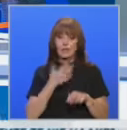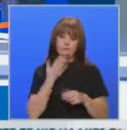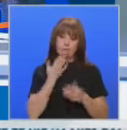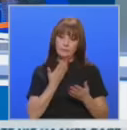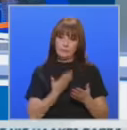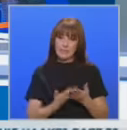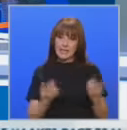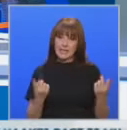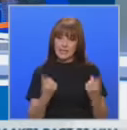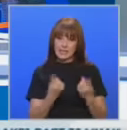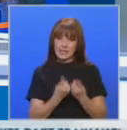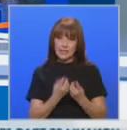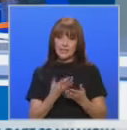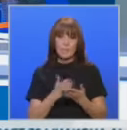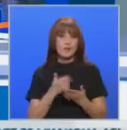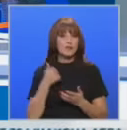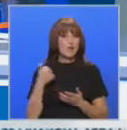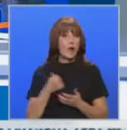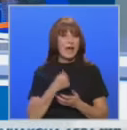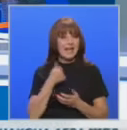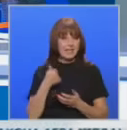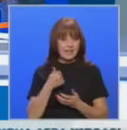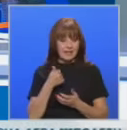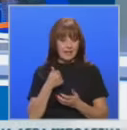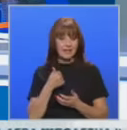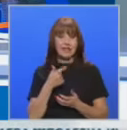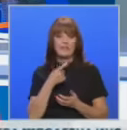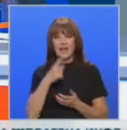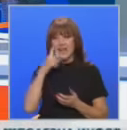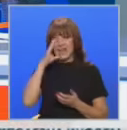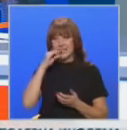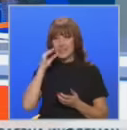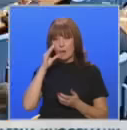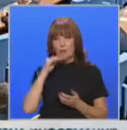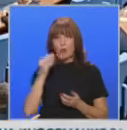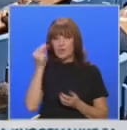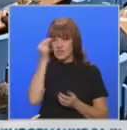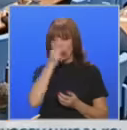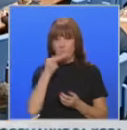за среща между лидерите на ГЕРБ и Продължаваме промяната в Самоковския манастир.